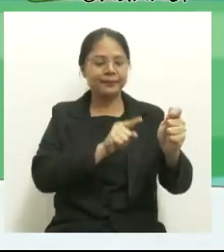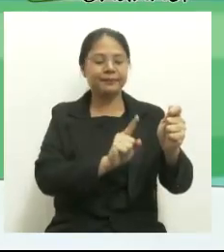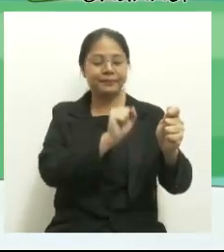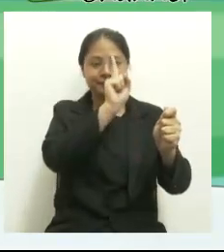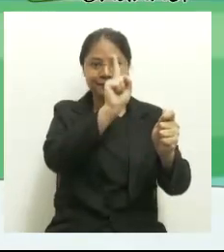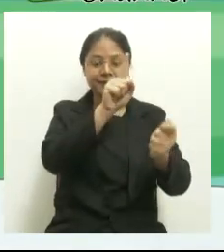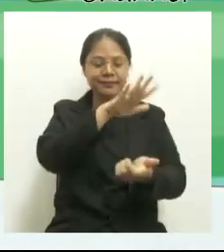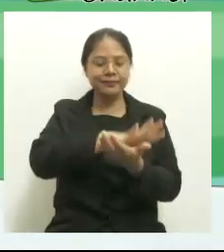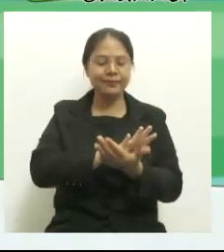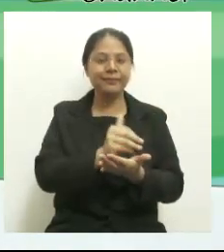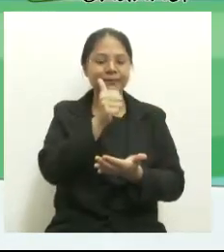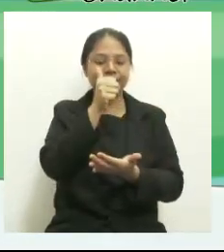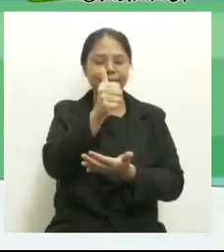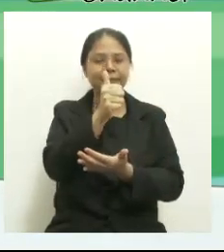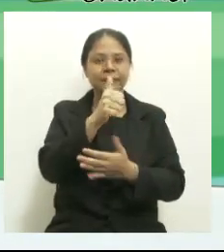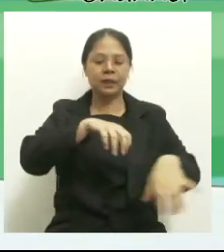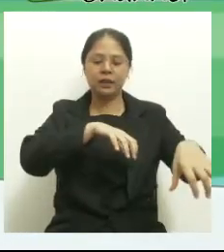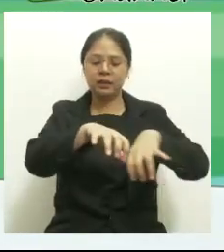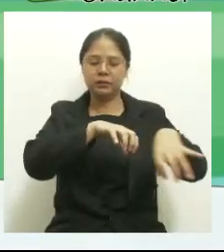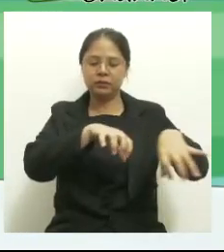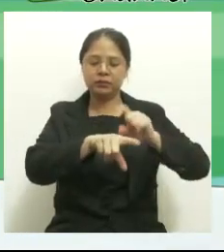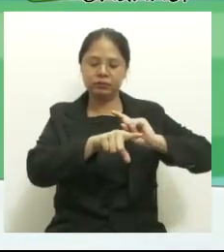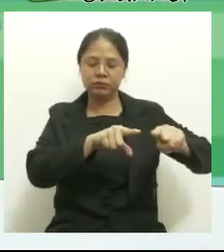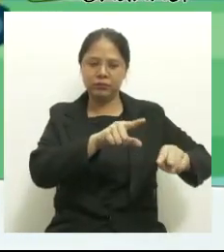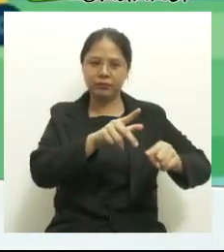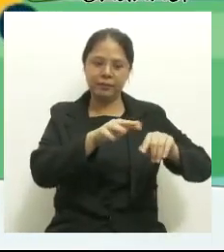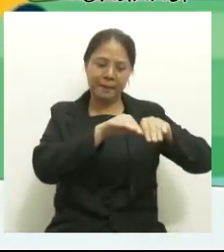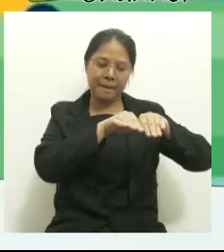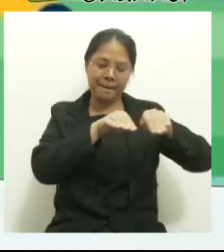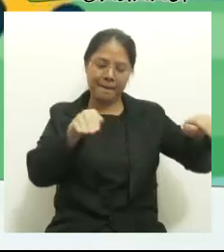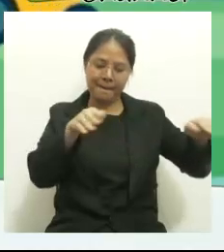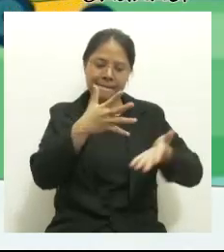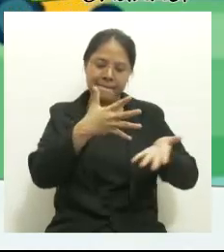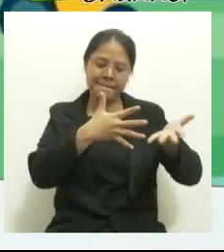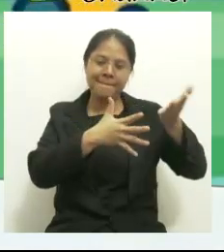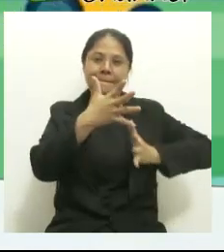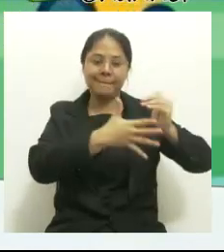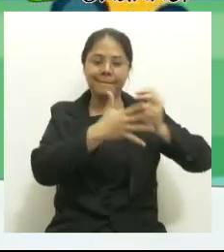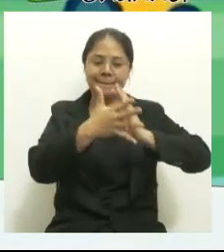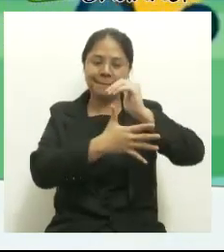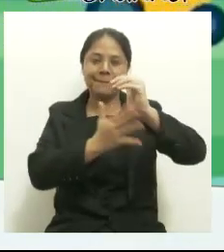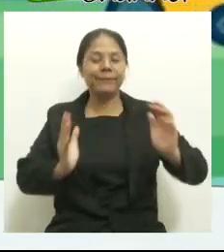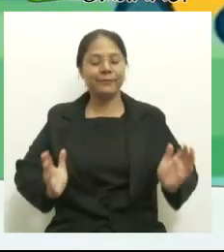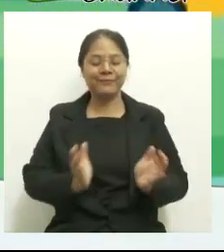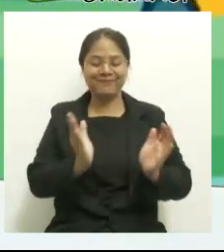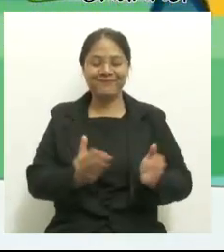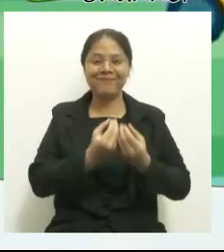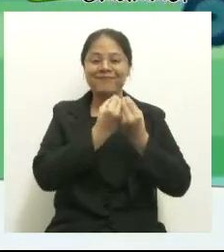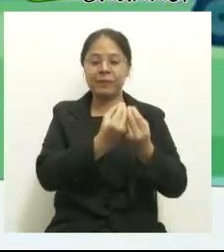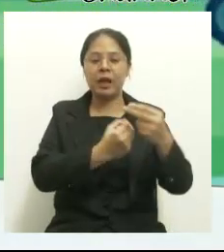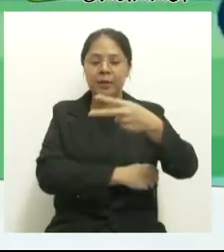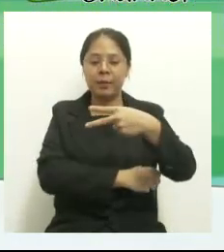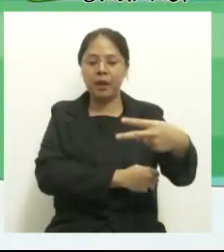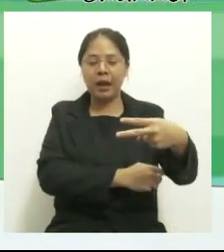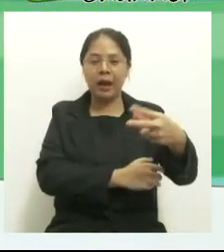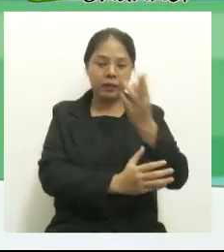ได้มีการจัดการศึกษาให้ผู้เรียนมีคุณภาพตามเกณฑ์มาตรฐานของหลักสูตรได้มีการส่งเสริมทักษะทางภาษาและการสื่อ